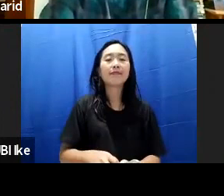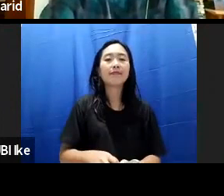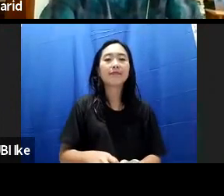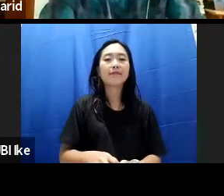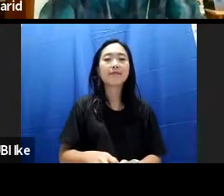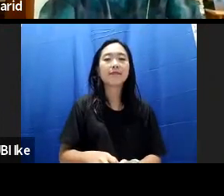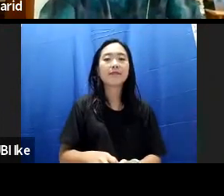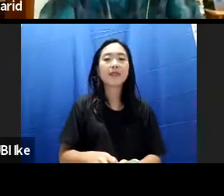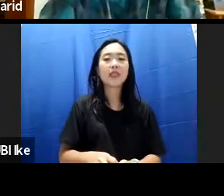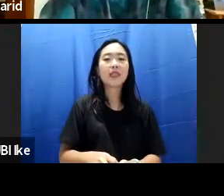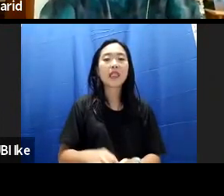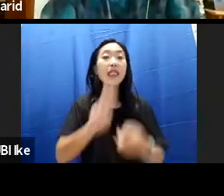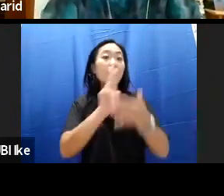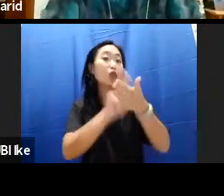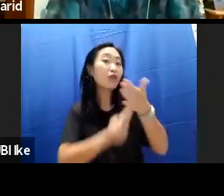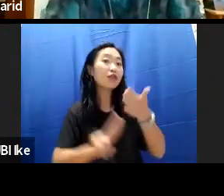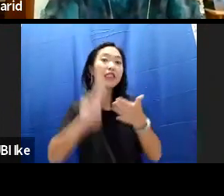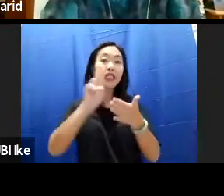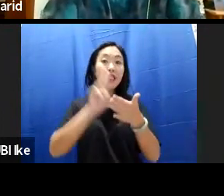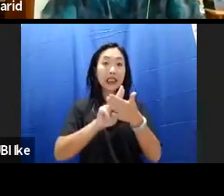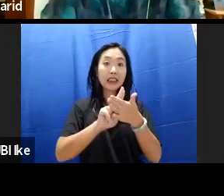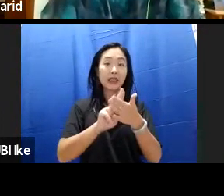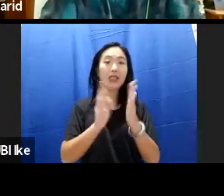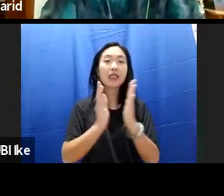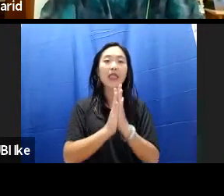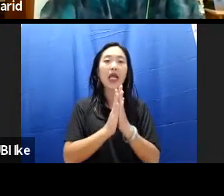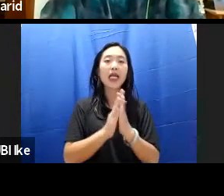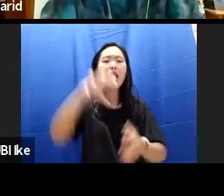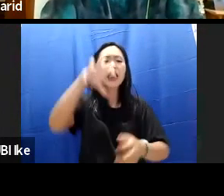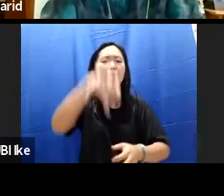di luar kampus.